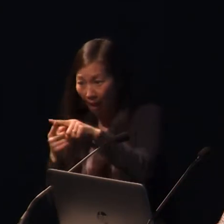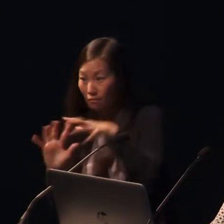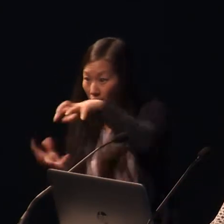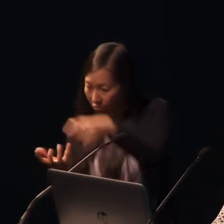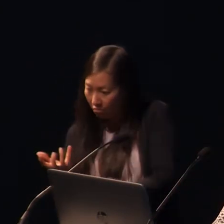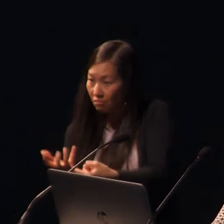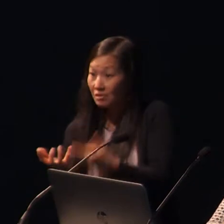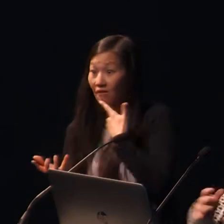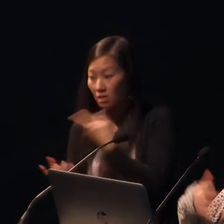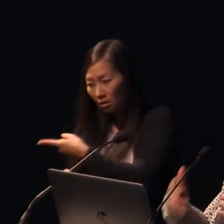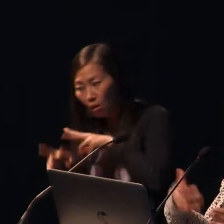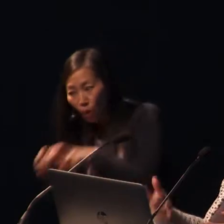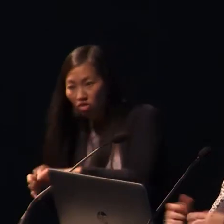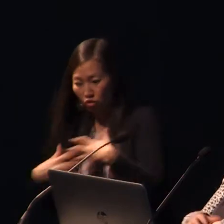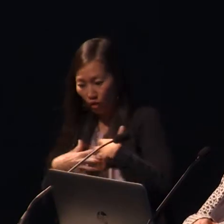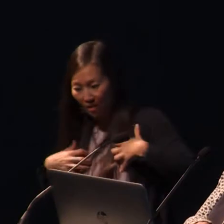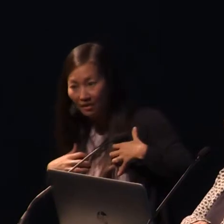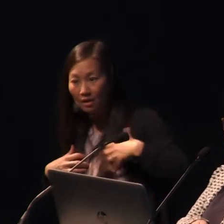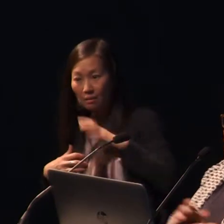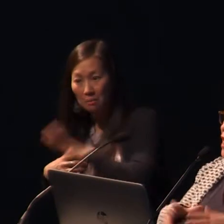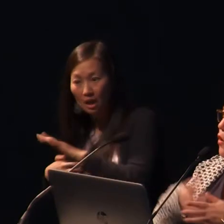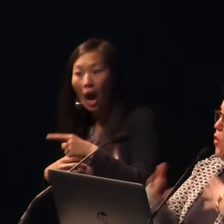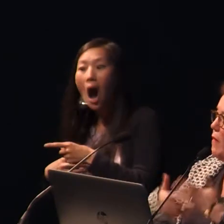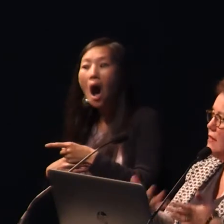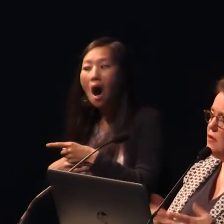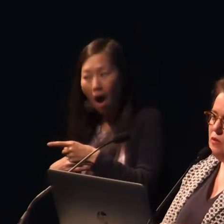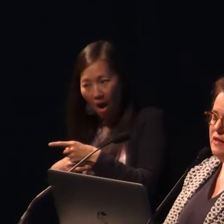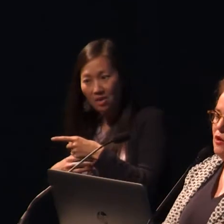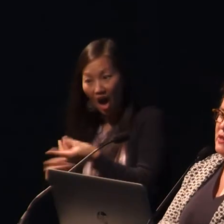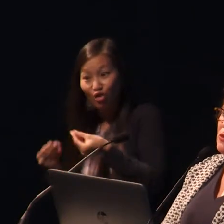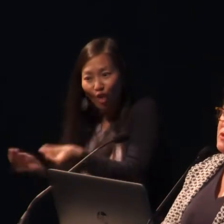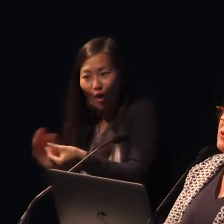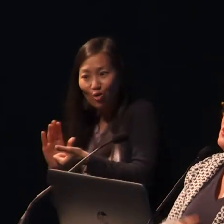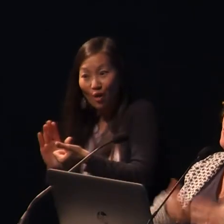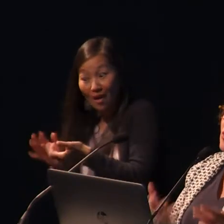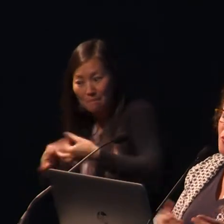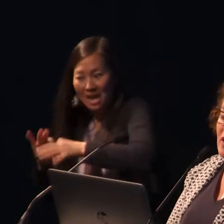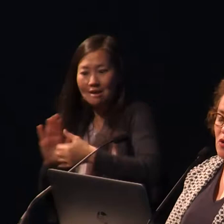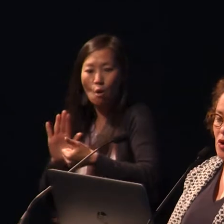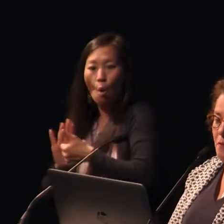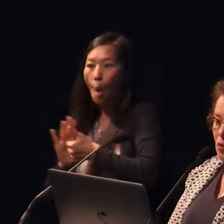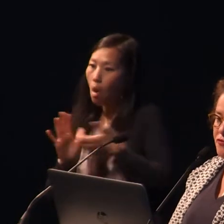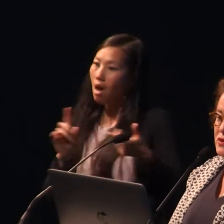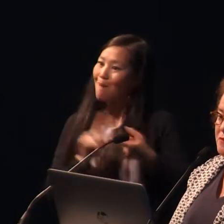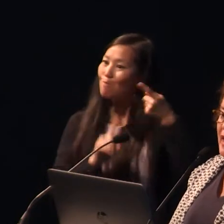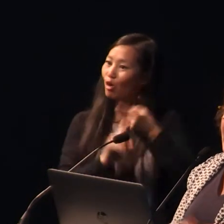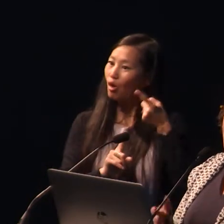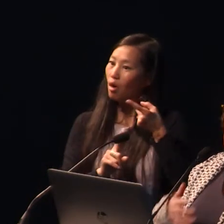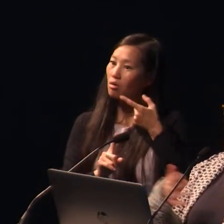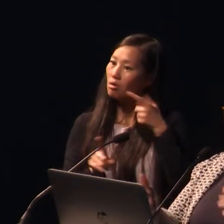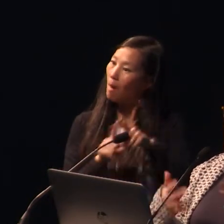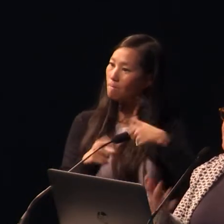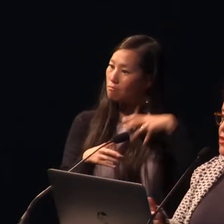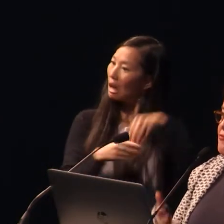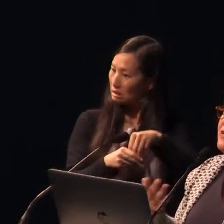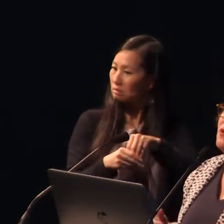qui vont permettre aux états d'avoir un rôle particulier lors des négociations de prendre par part au vote et donc